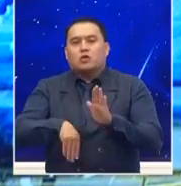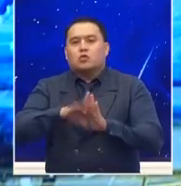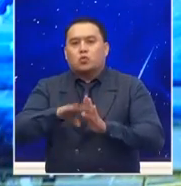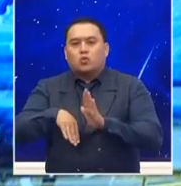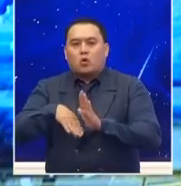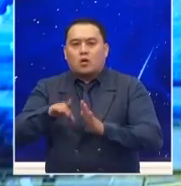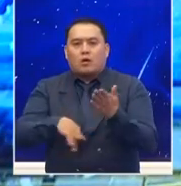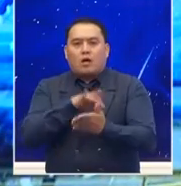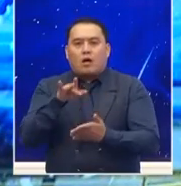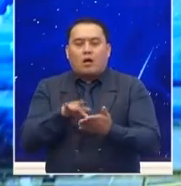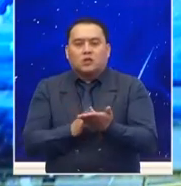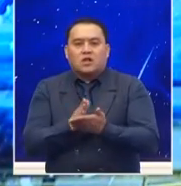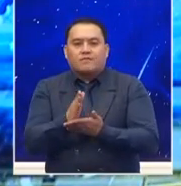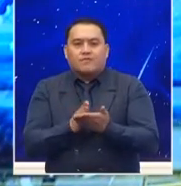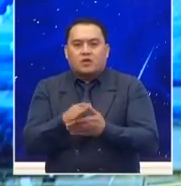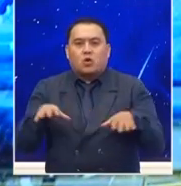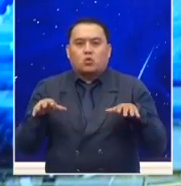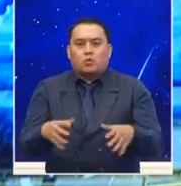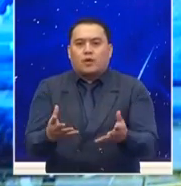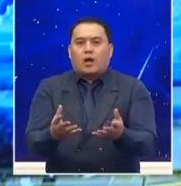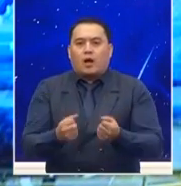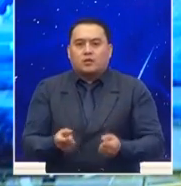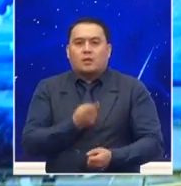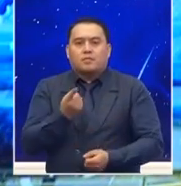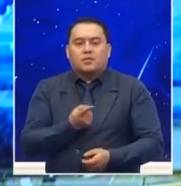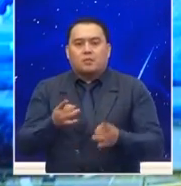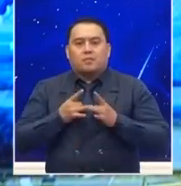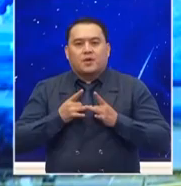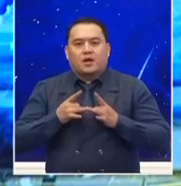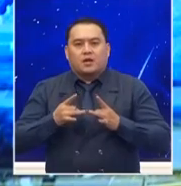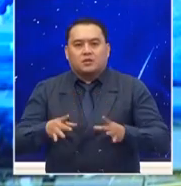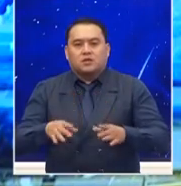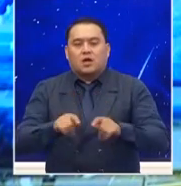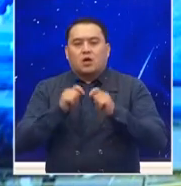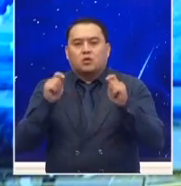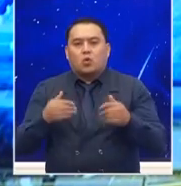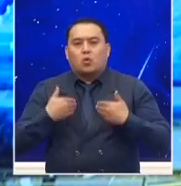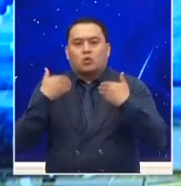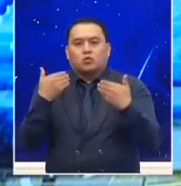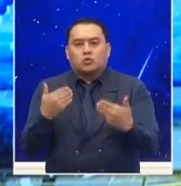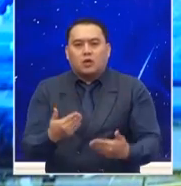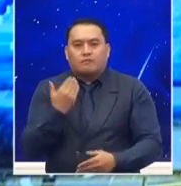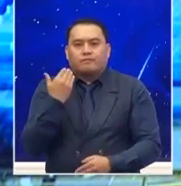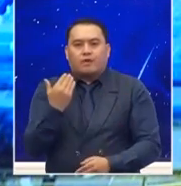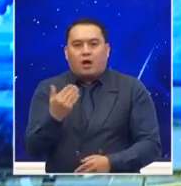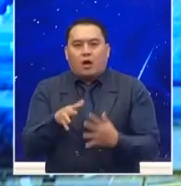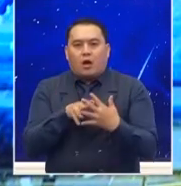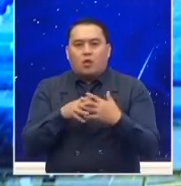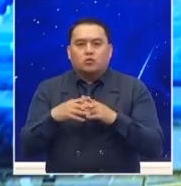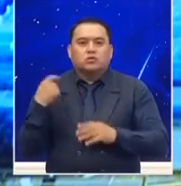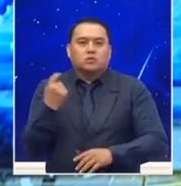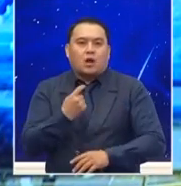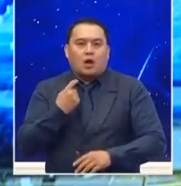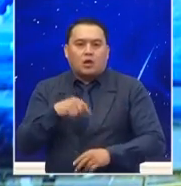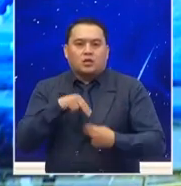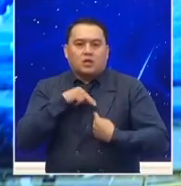үздіктерін қалалық ардагерлер кеңесінің төрағасы қабылдап, кәсіби мерекемен құттықтады. Салтанатты шарада Ақшабай Керімбеков ауыл шаруашылық